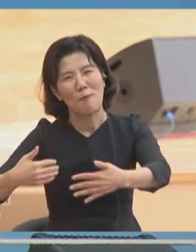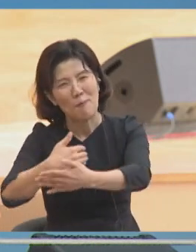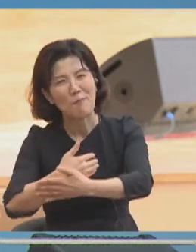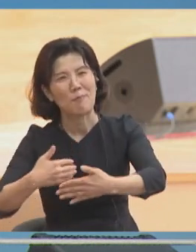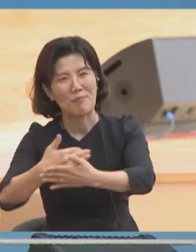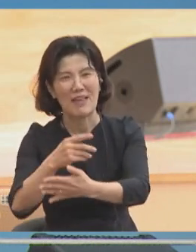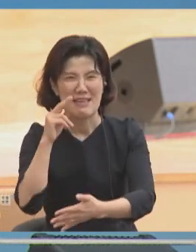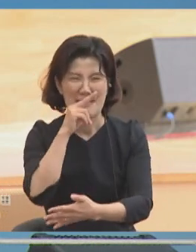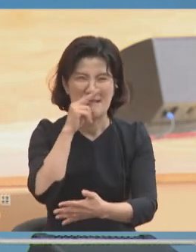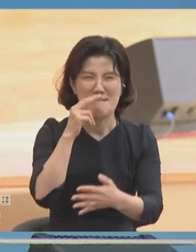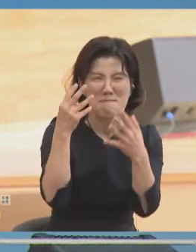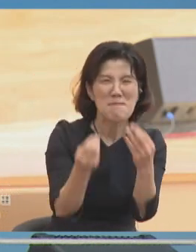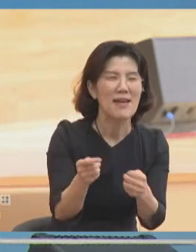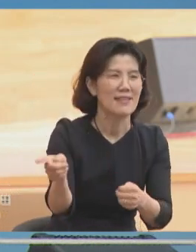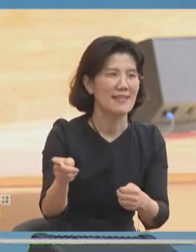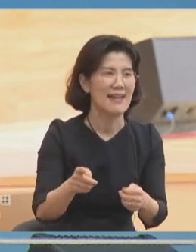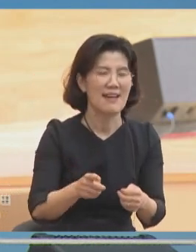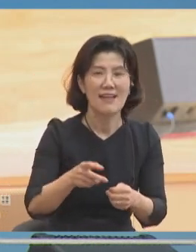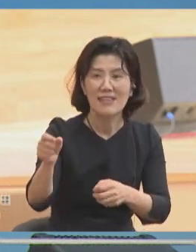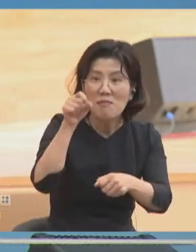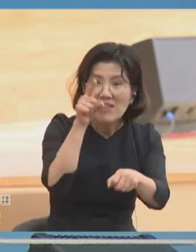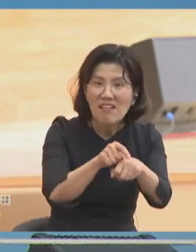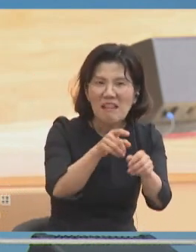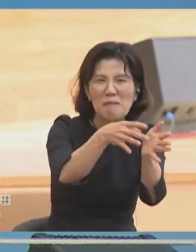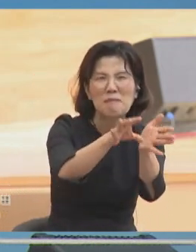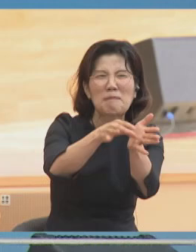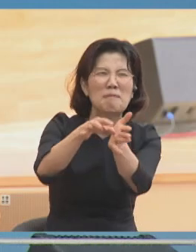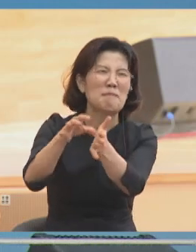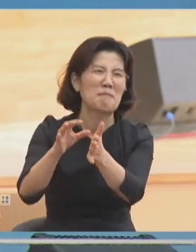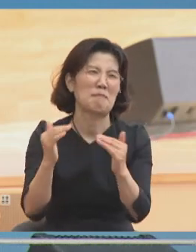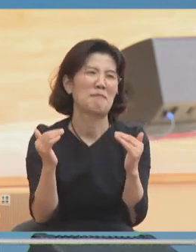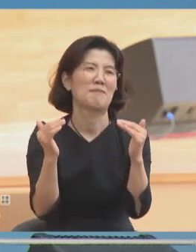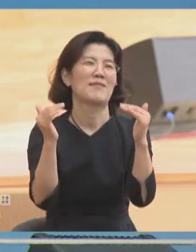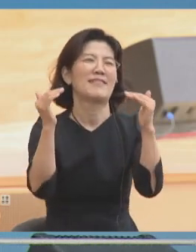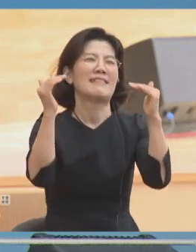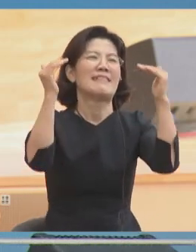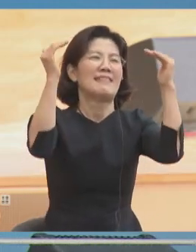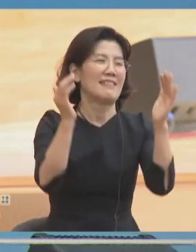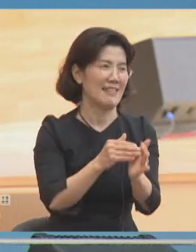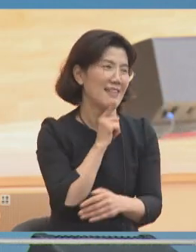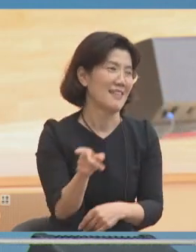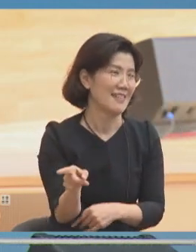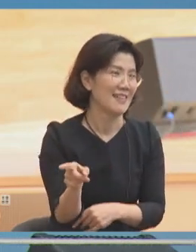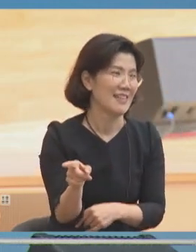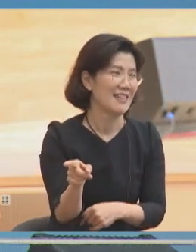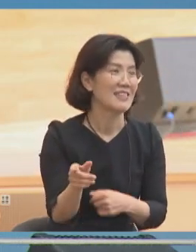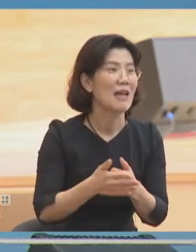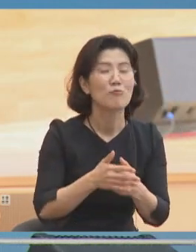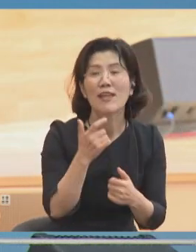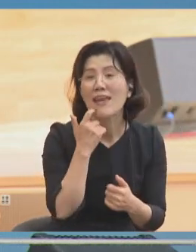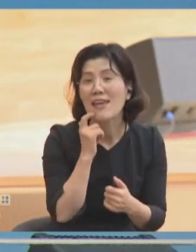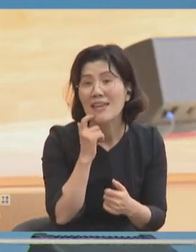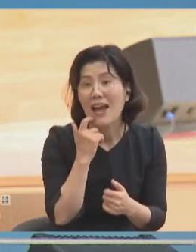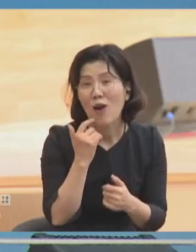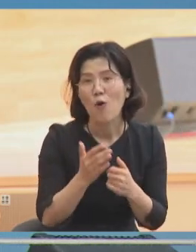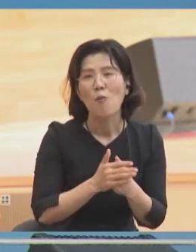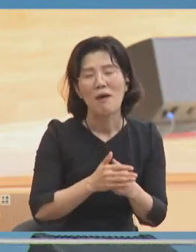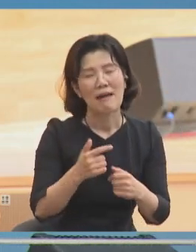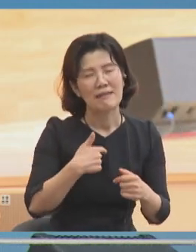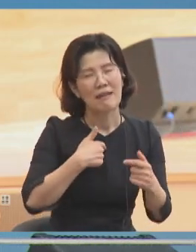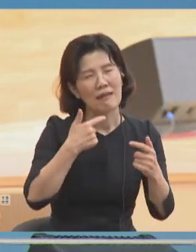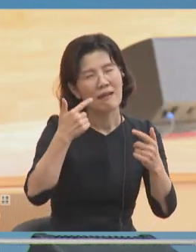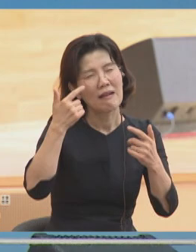가득하고 성품이 어그러지고 못한 채로 자라게 된 것입니다 야은이 의